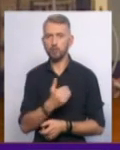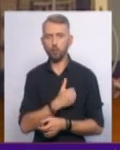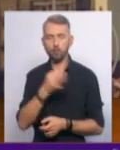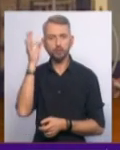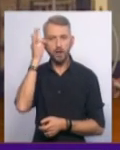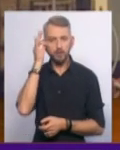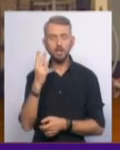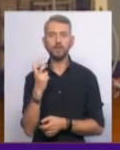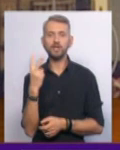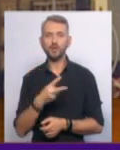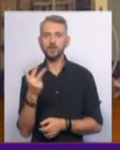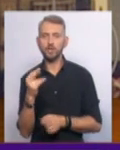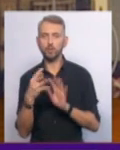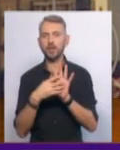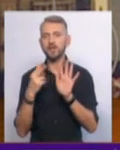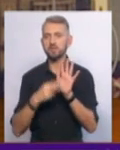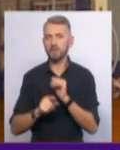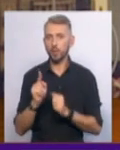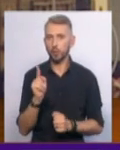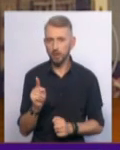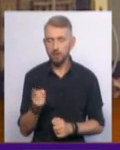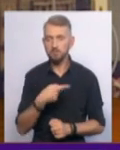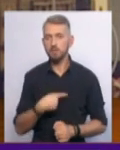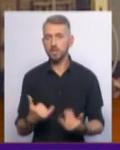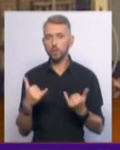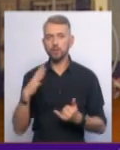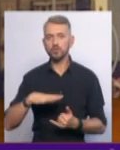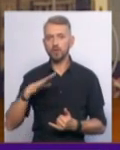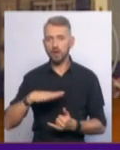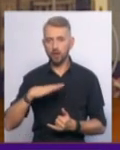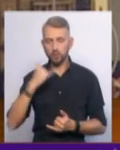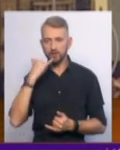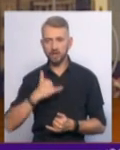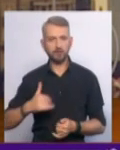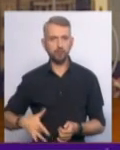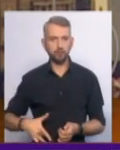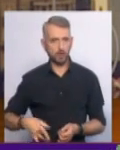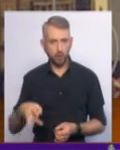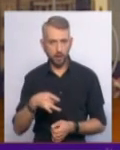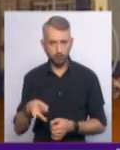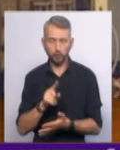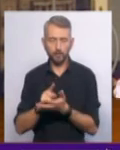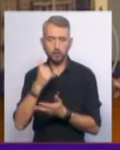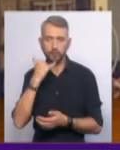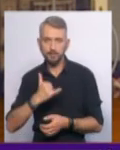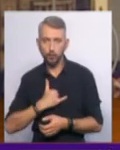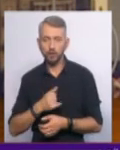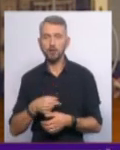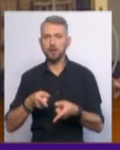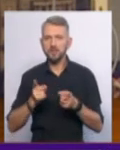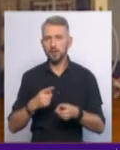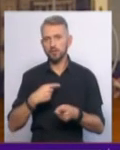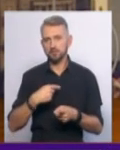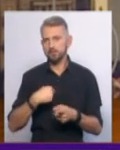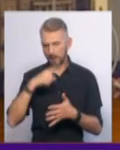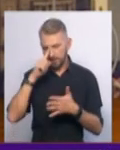прошу, 223-0881. Ми сьогодні чекаємо дзвінків з Печерського району. Обов'язково долучайтеся. Дійсно,